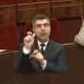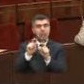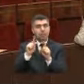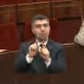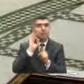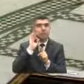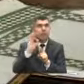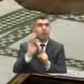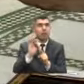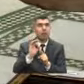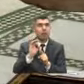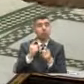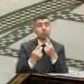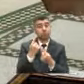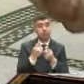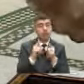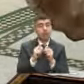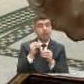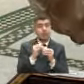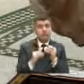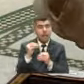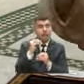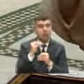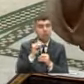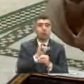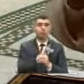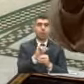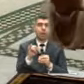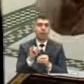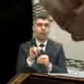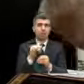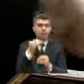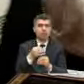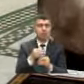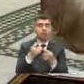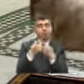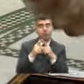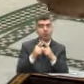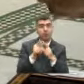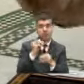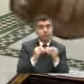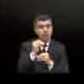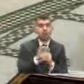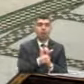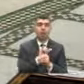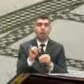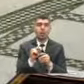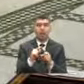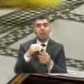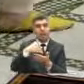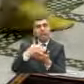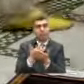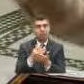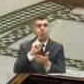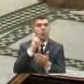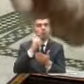كيستهلك، حتى لو تراكمت عليه شهور ما كيدخلش في الأشطر الغير اجتماعية وما كتكونش عليه إضافات، بل تقسم على الأشهر وكيبقى